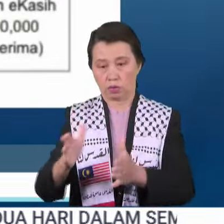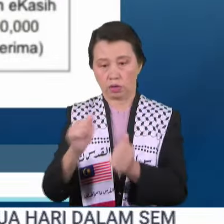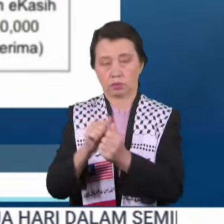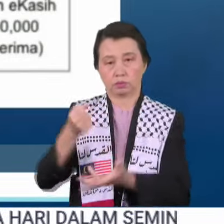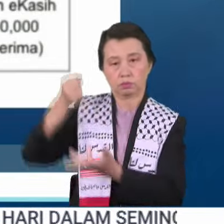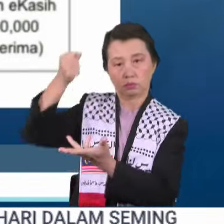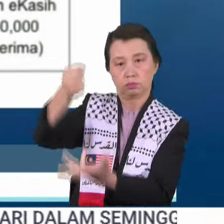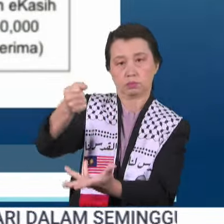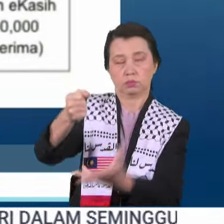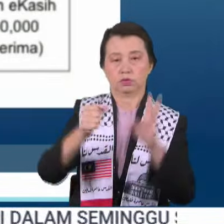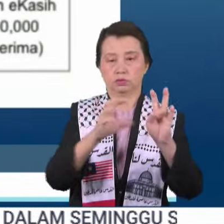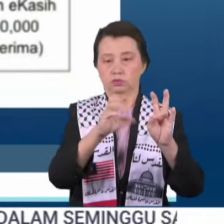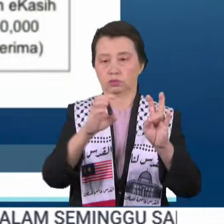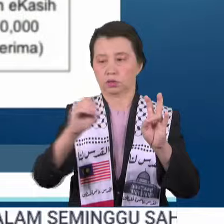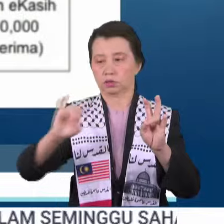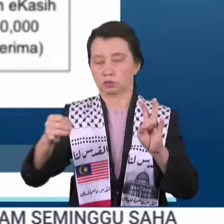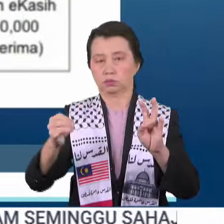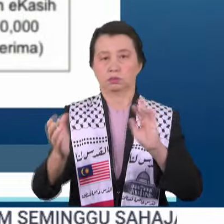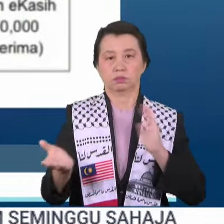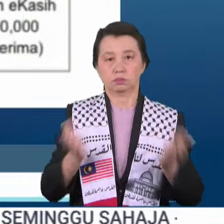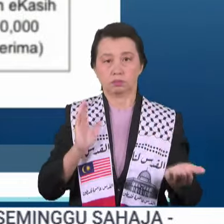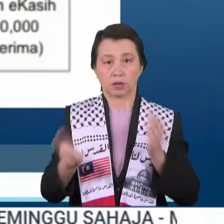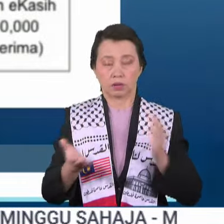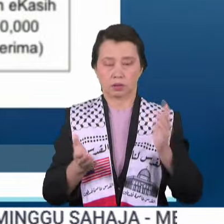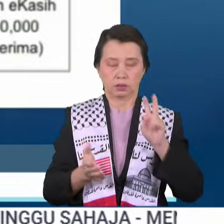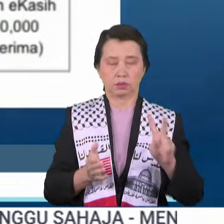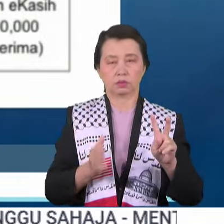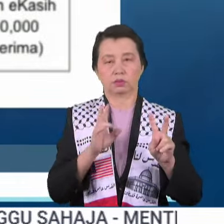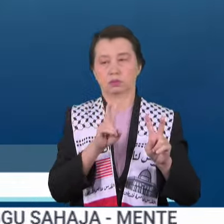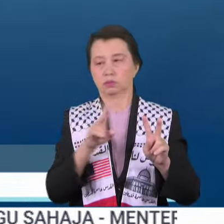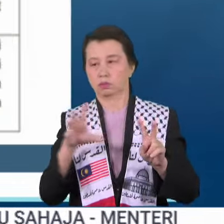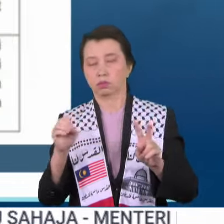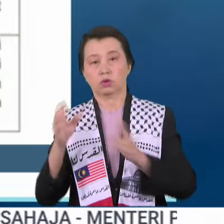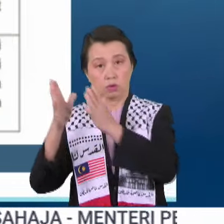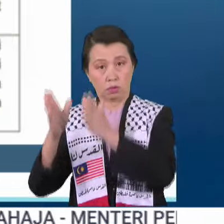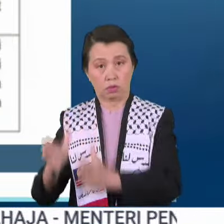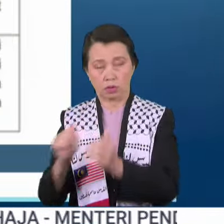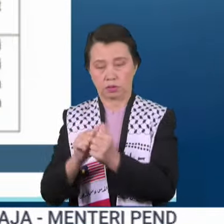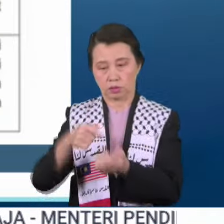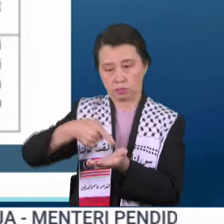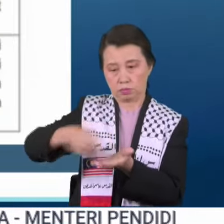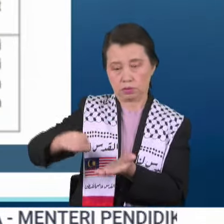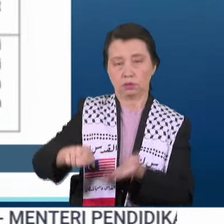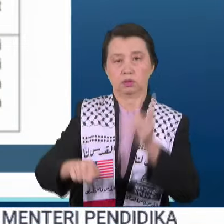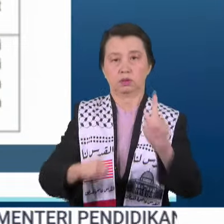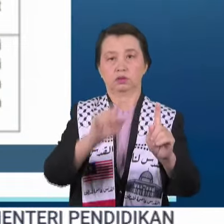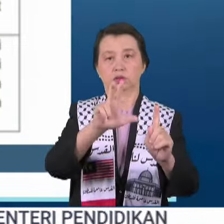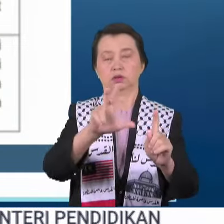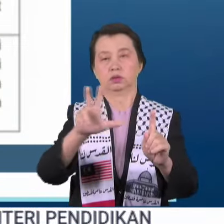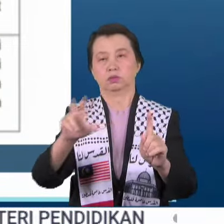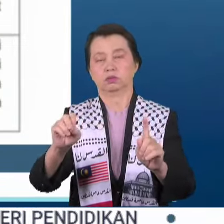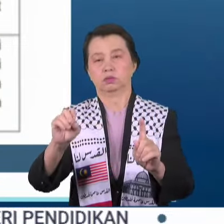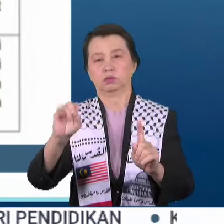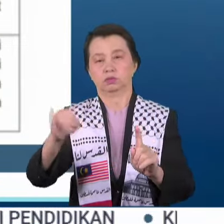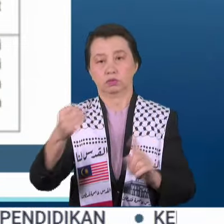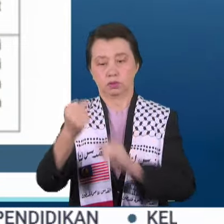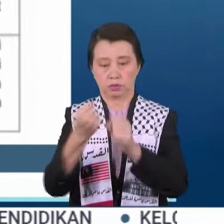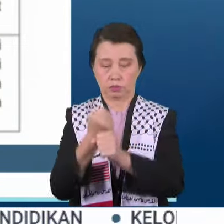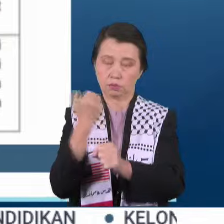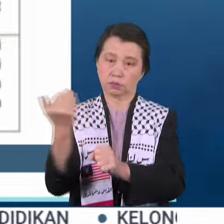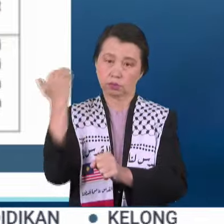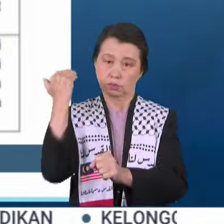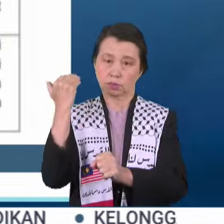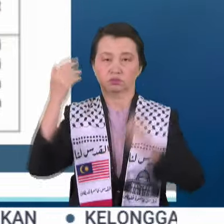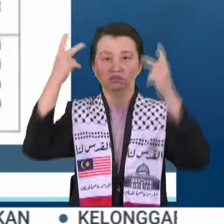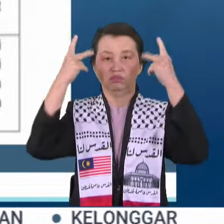peruntukan RM700 juta berbanding 210,000 penerima dengan perbelanjaan RM130 juta tahun lepas. Perdana Menteri